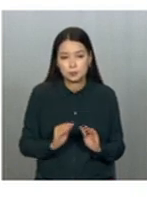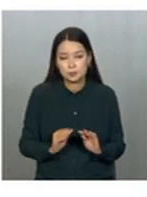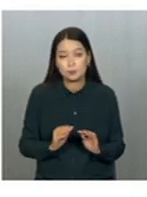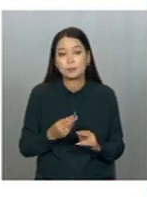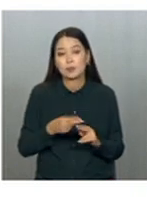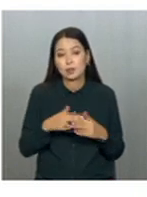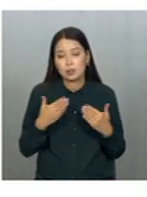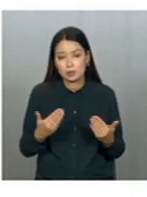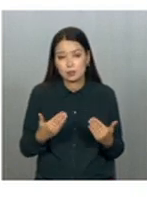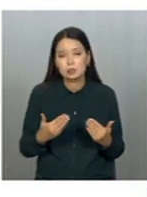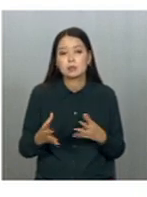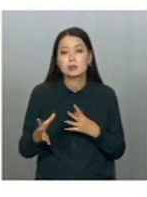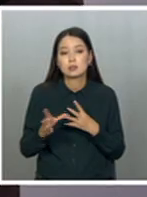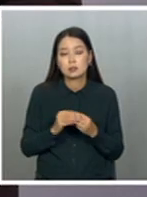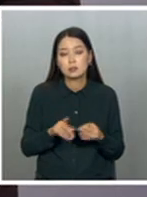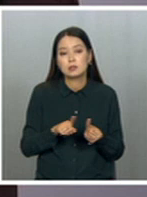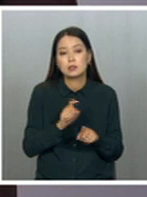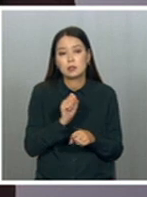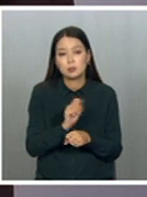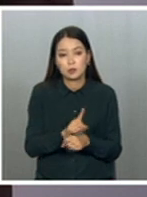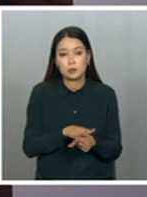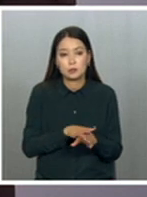Ендеше сіздерге тапсырма.